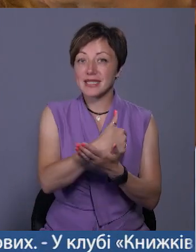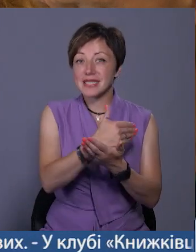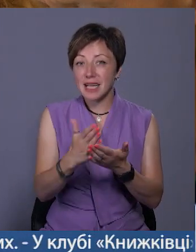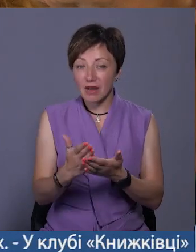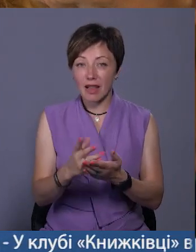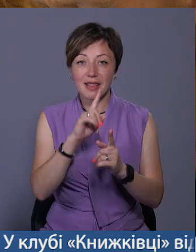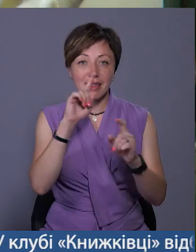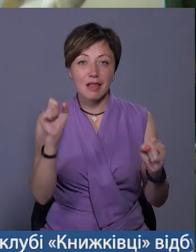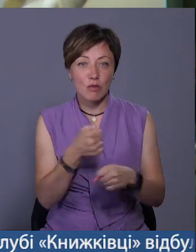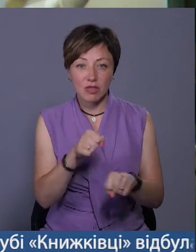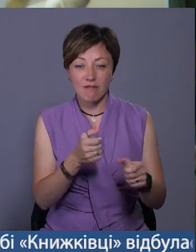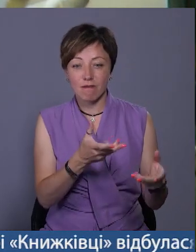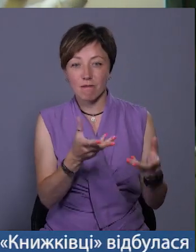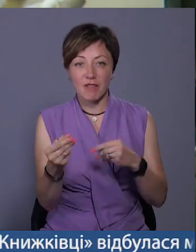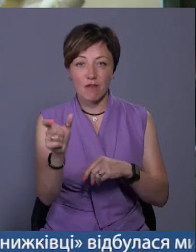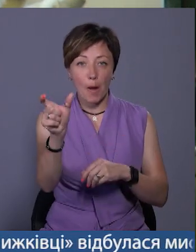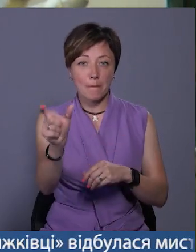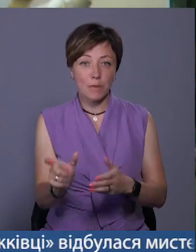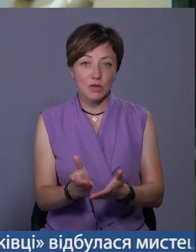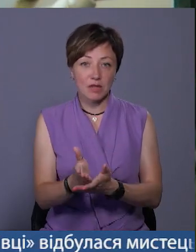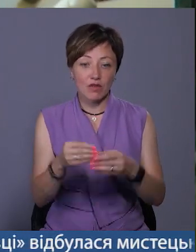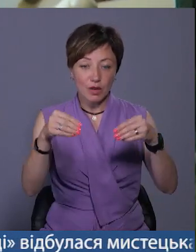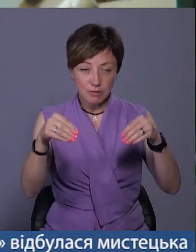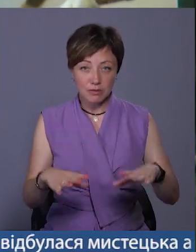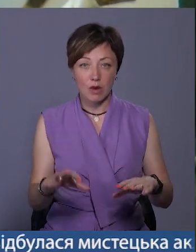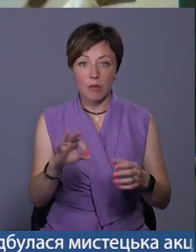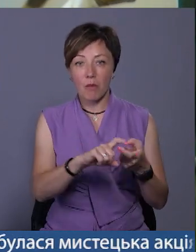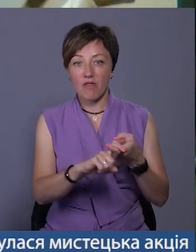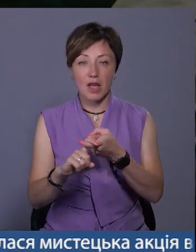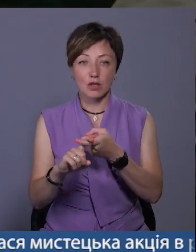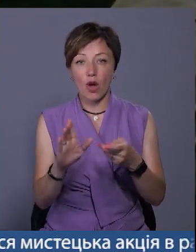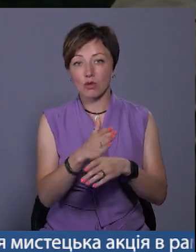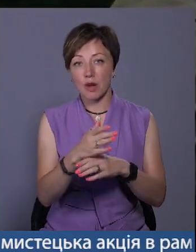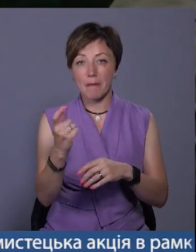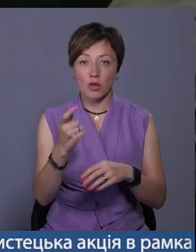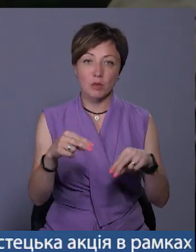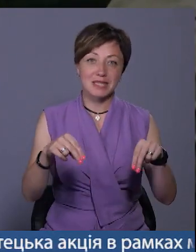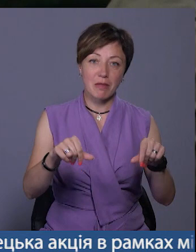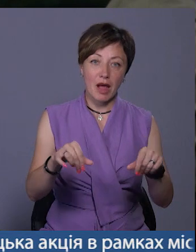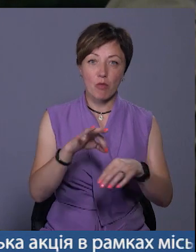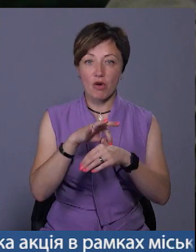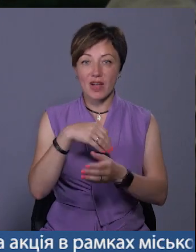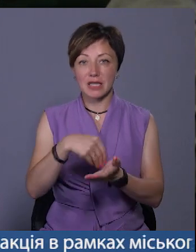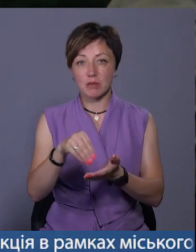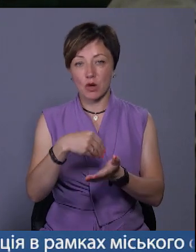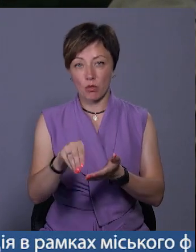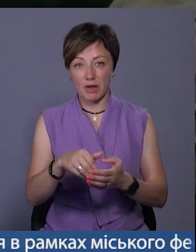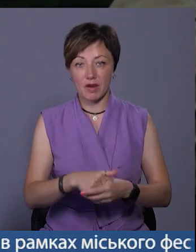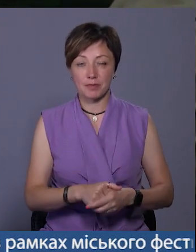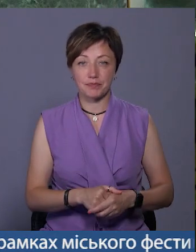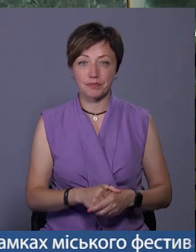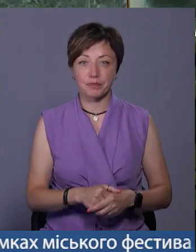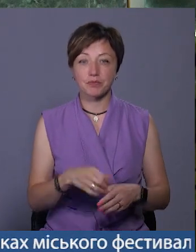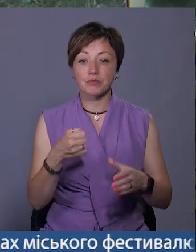б унеможливили вплив посадовців на ухвалення рішень, пов'язаних із розпорядженням майном, землею та проведенням закупівель.